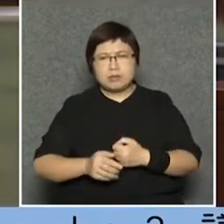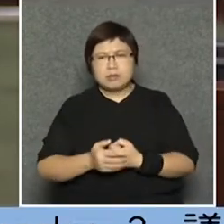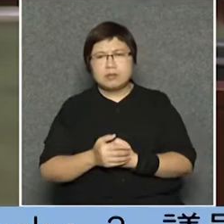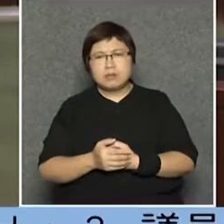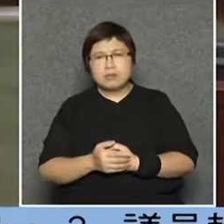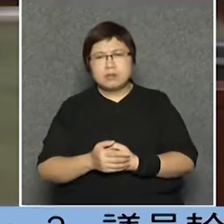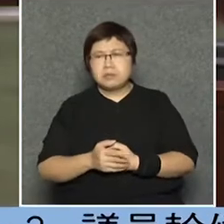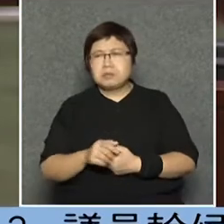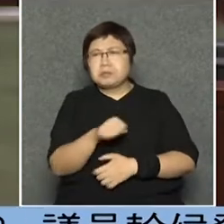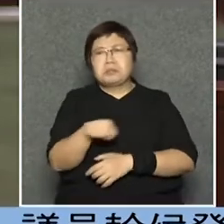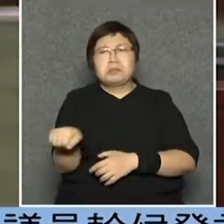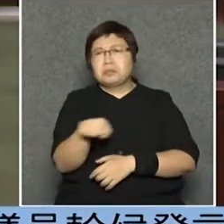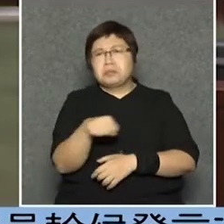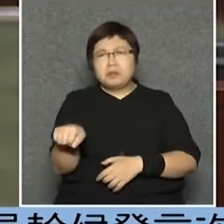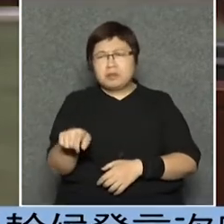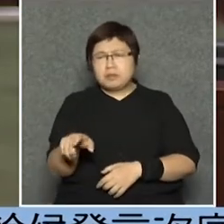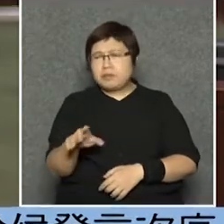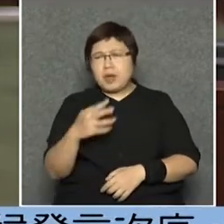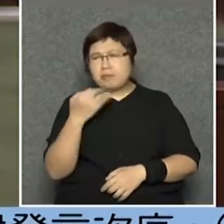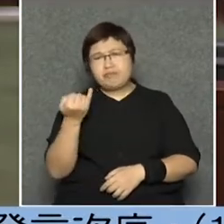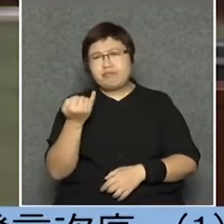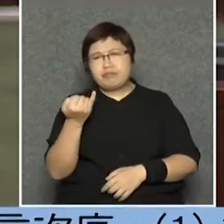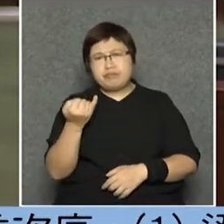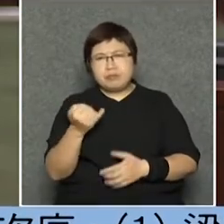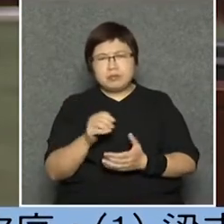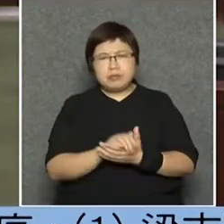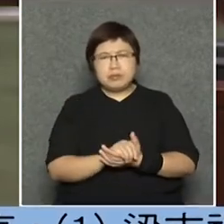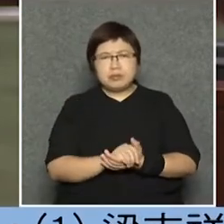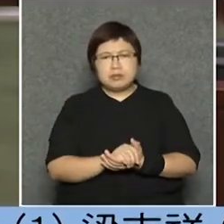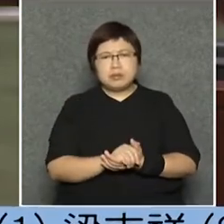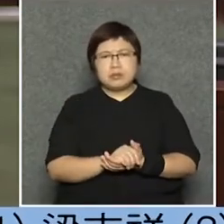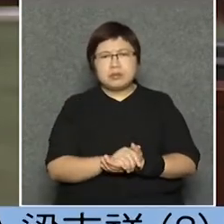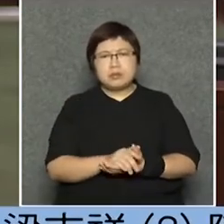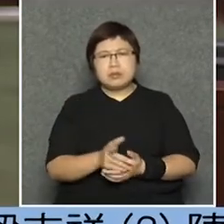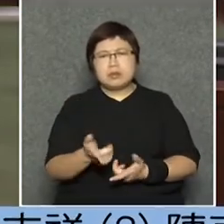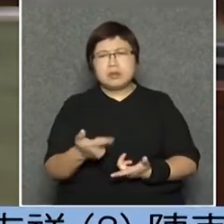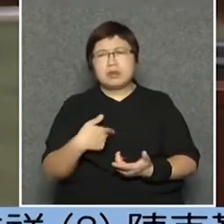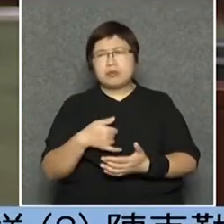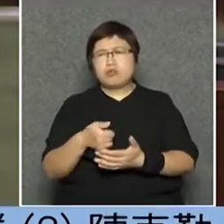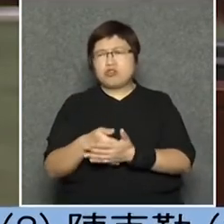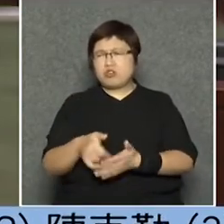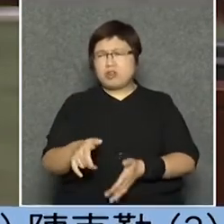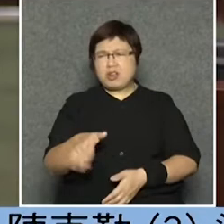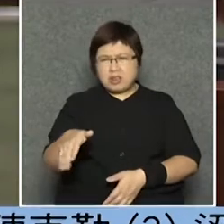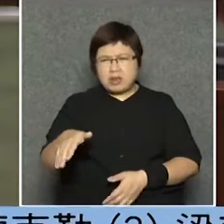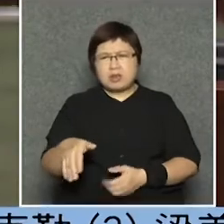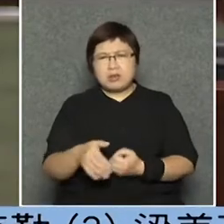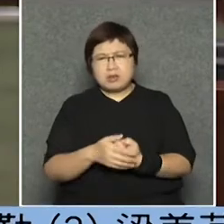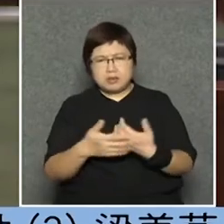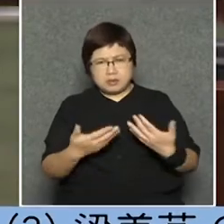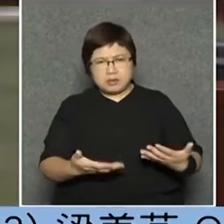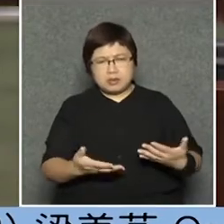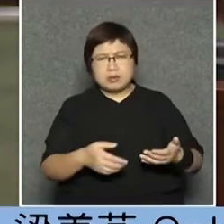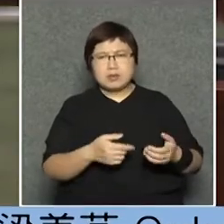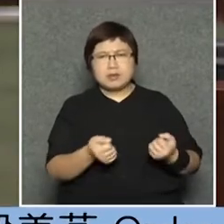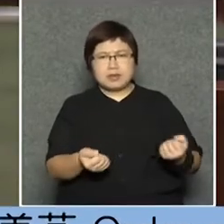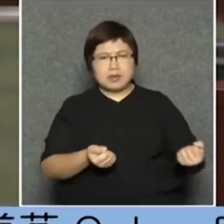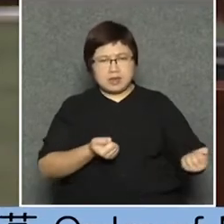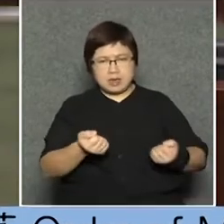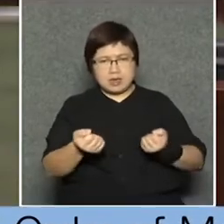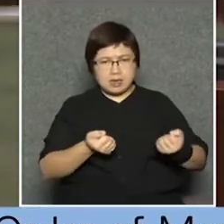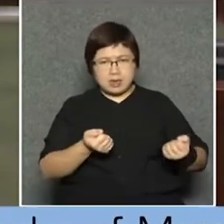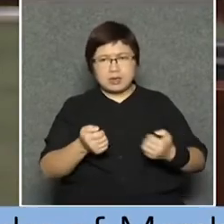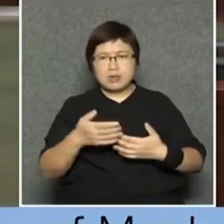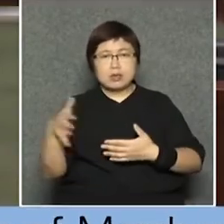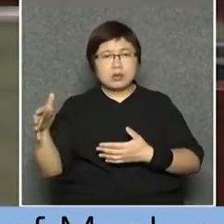嫌贊成的議案是不通的嘛。除非你就說，喂，不得不扭他都不要左頭左勢啦。因為現在駕駛者，即其